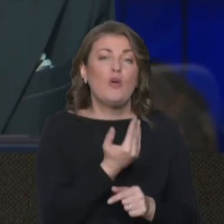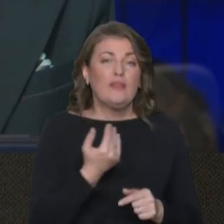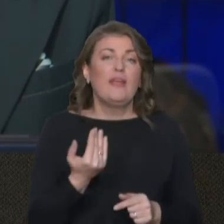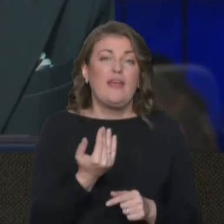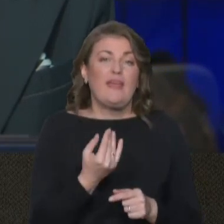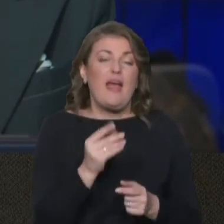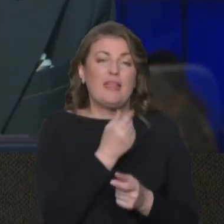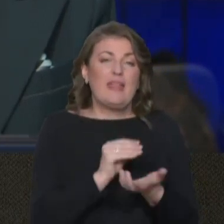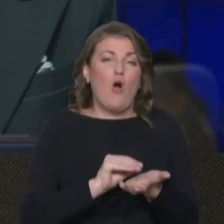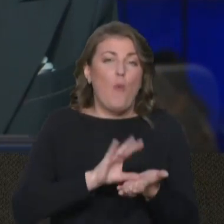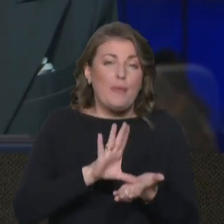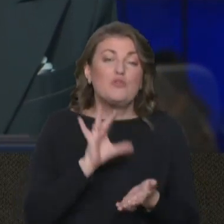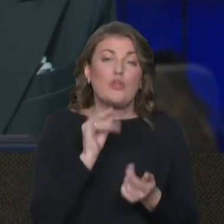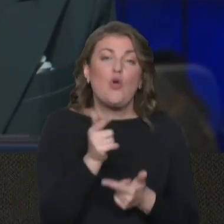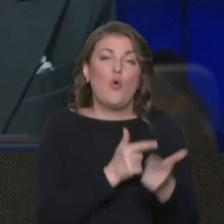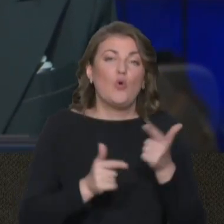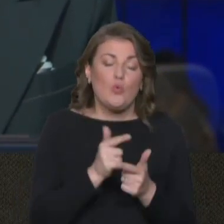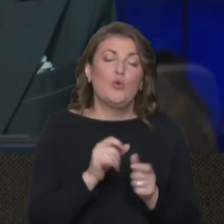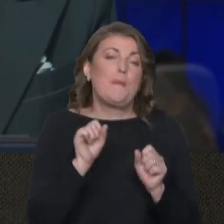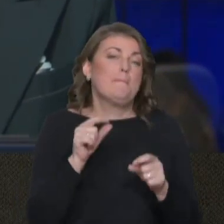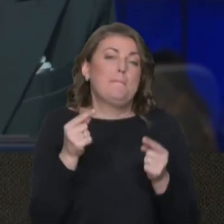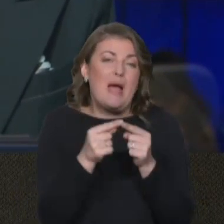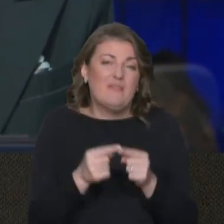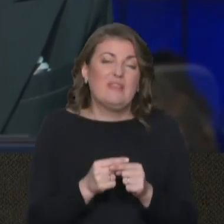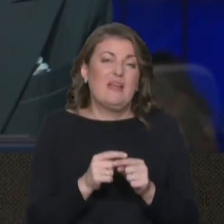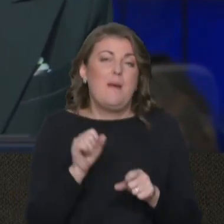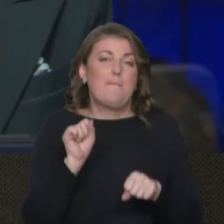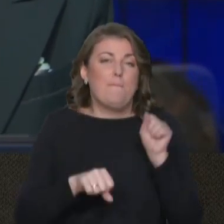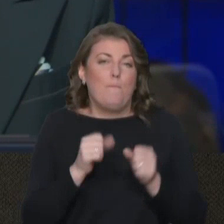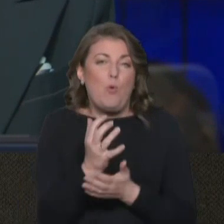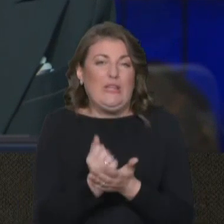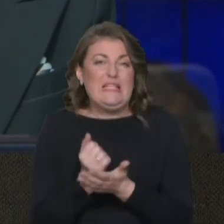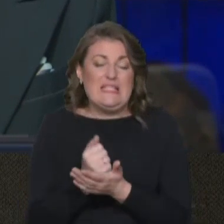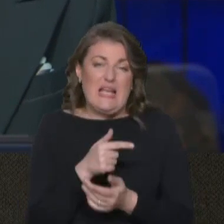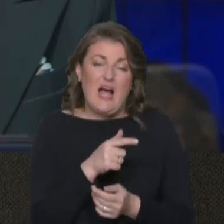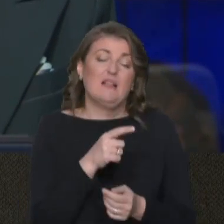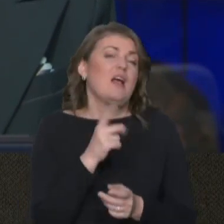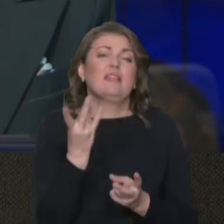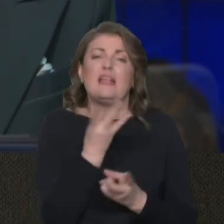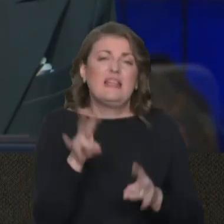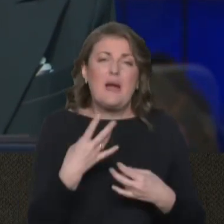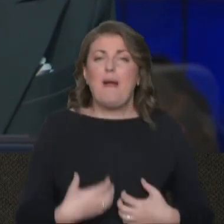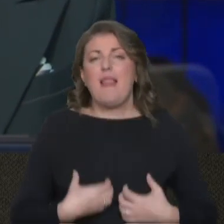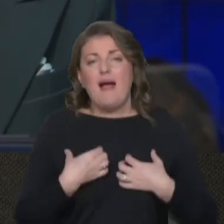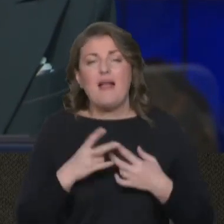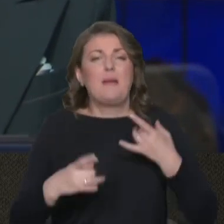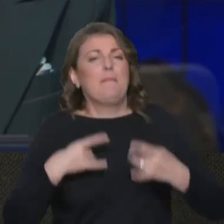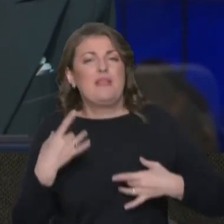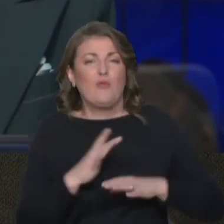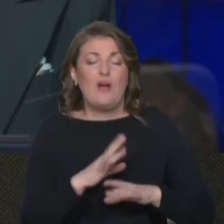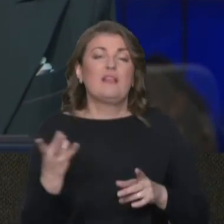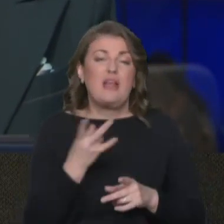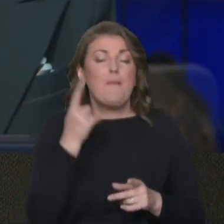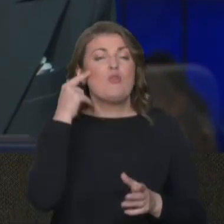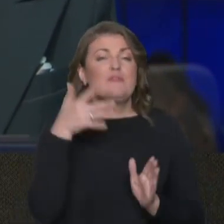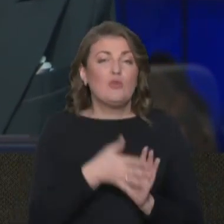їх накопичують і готують певний потенціал. Тому не треба лякатися, не треба панікувати, треба